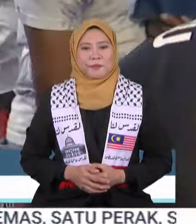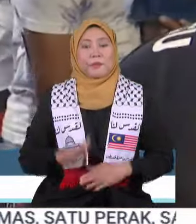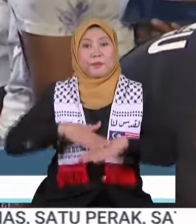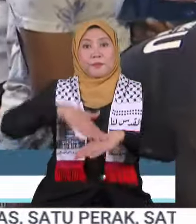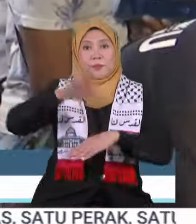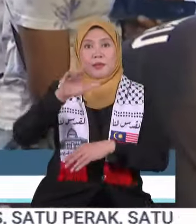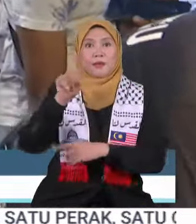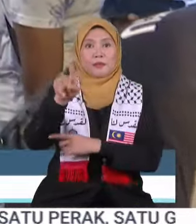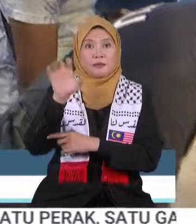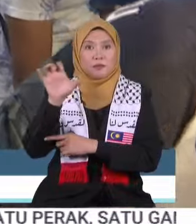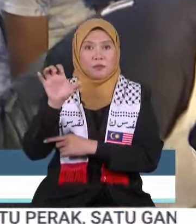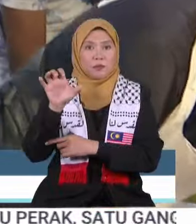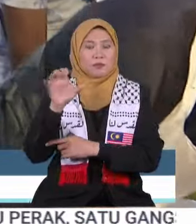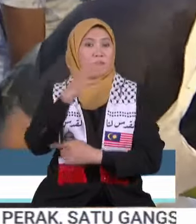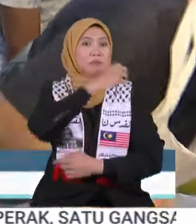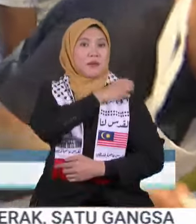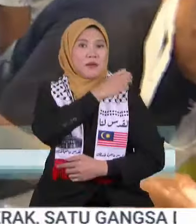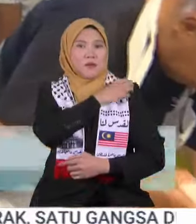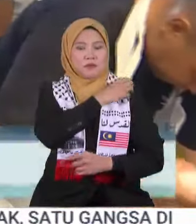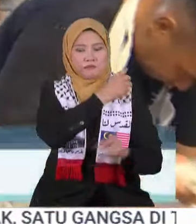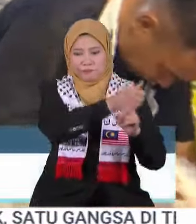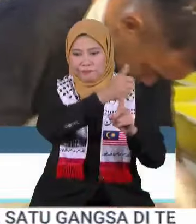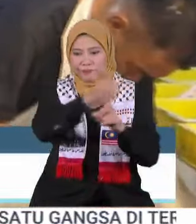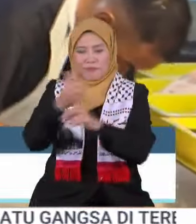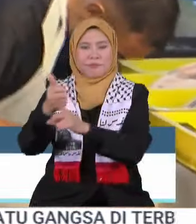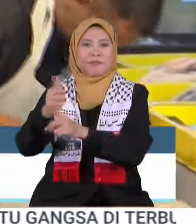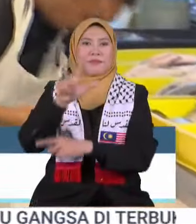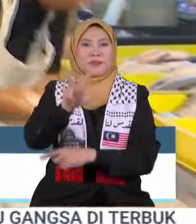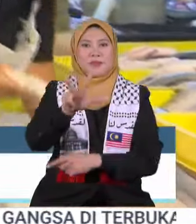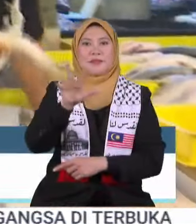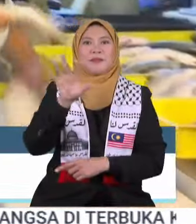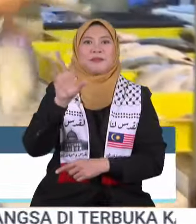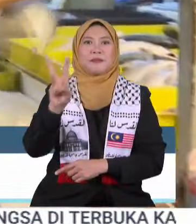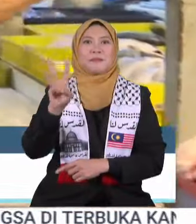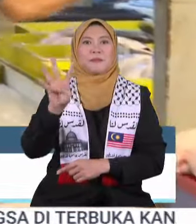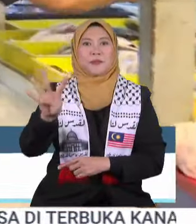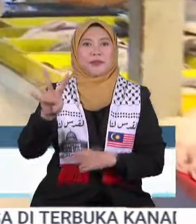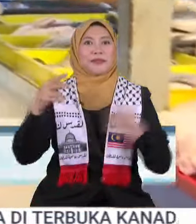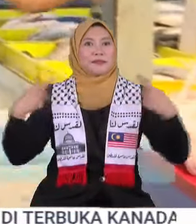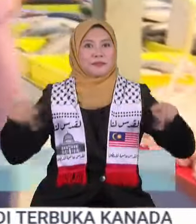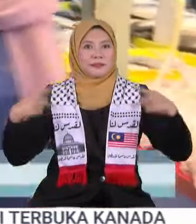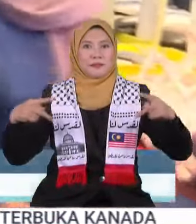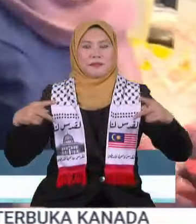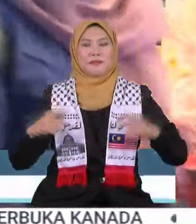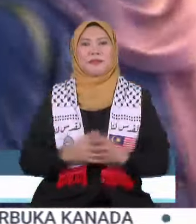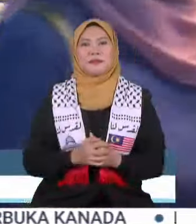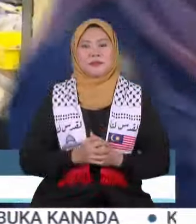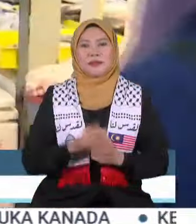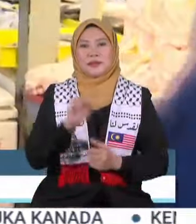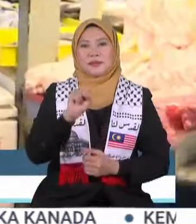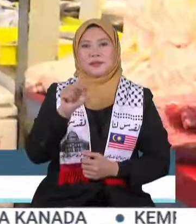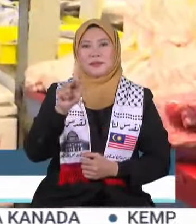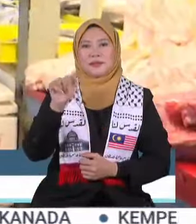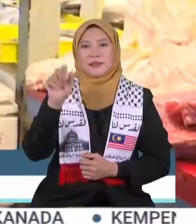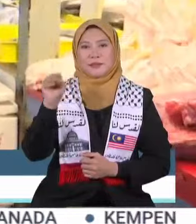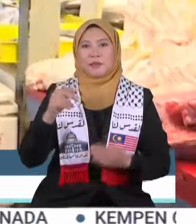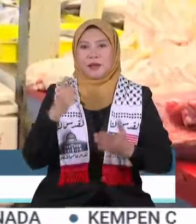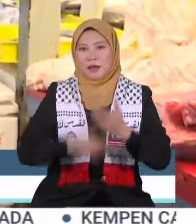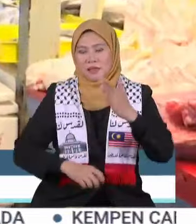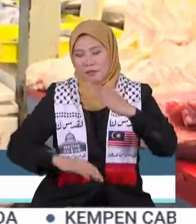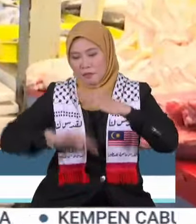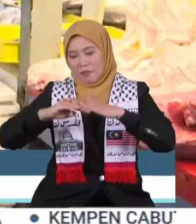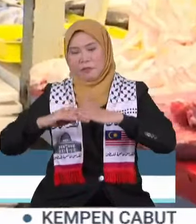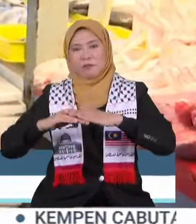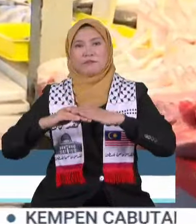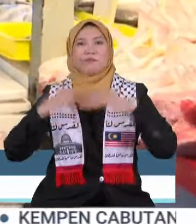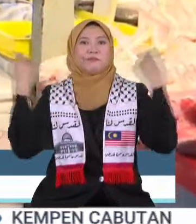Lebih 100 anggota dan pegawai ditugaskan di 364 premis sempena pelaksanaan skim harga maksimum